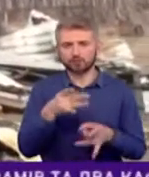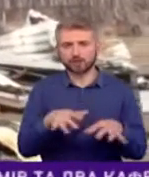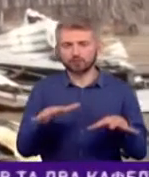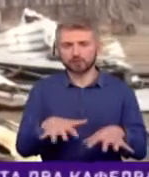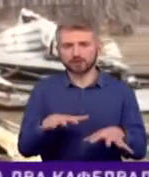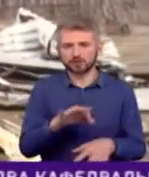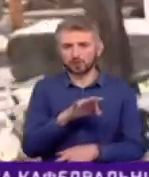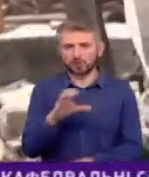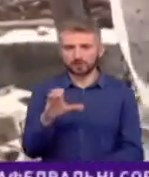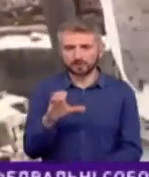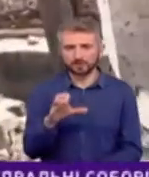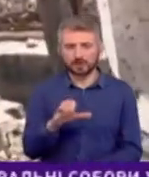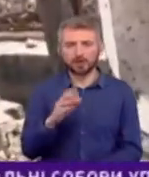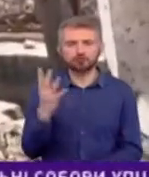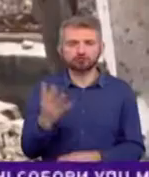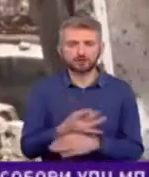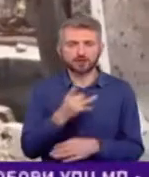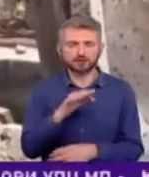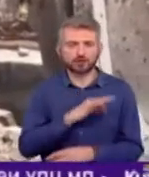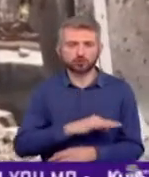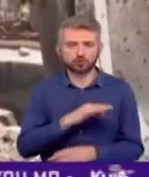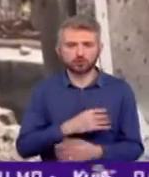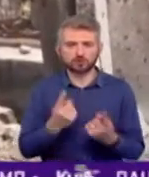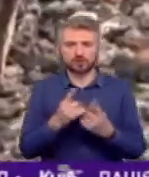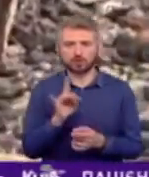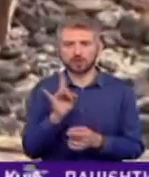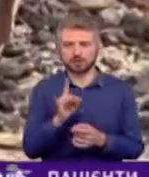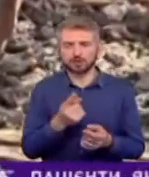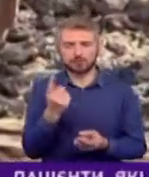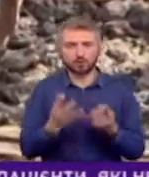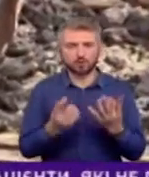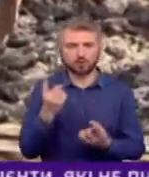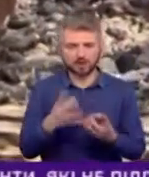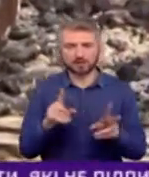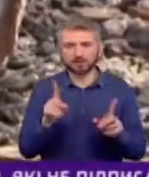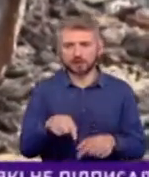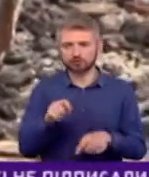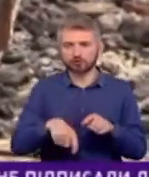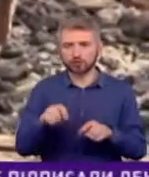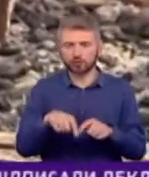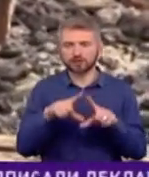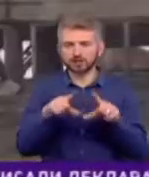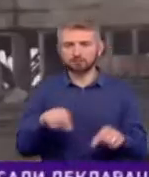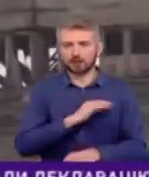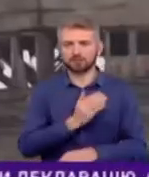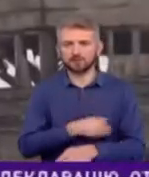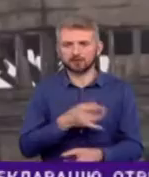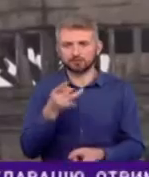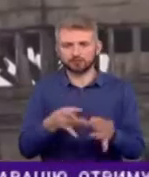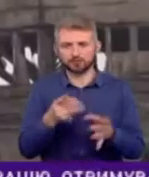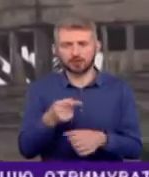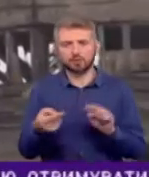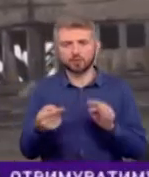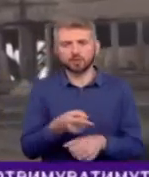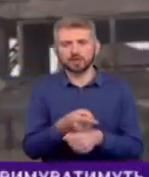підрозділів об'єднаних сил, 4 рази застосувавши великокаліберні міномети. Також контрольовані Кремлем сили вели стрільбу із